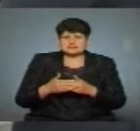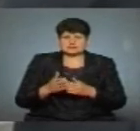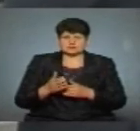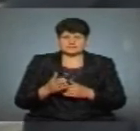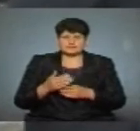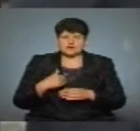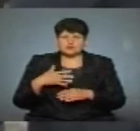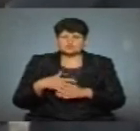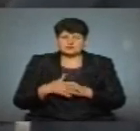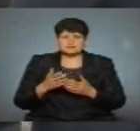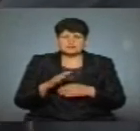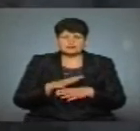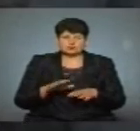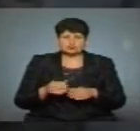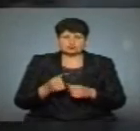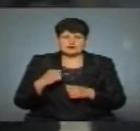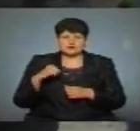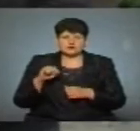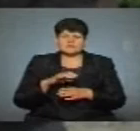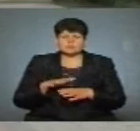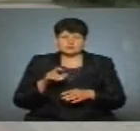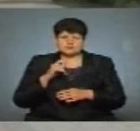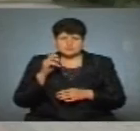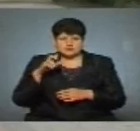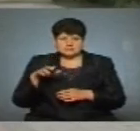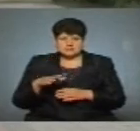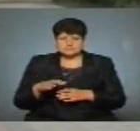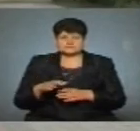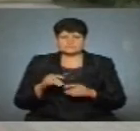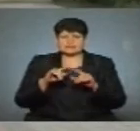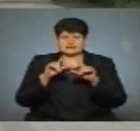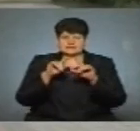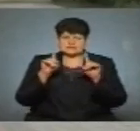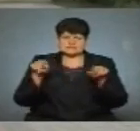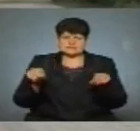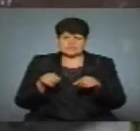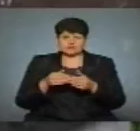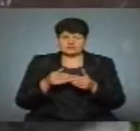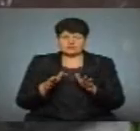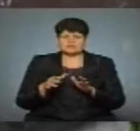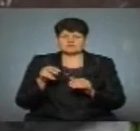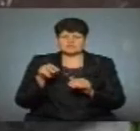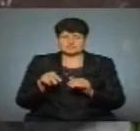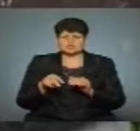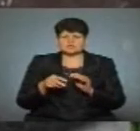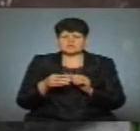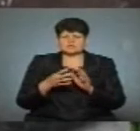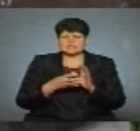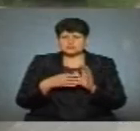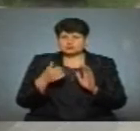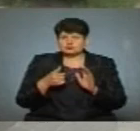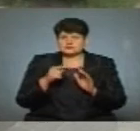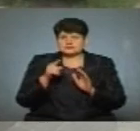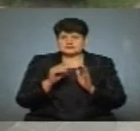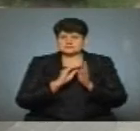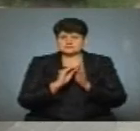я розумію, якби не було тих героїв, не було сьогодні української держави. Стелу «Загинули за волю України» відкрили у 2019 році. На